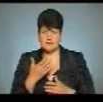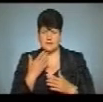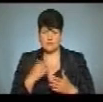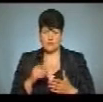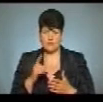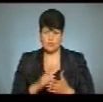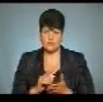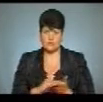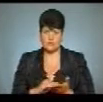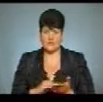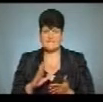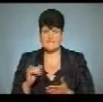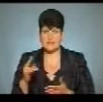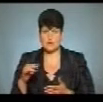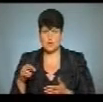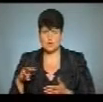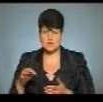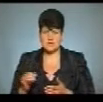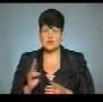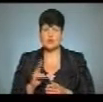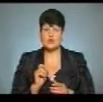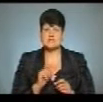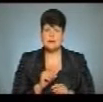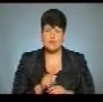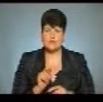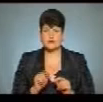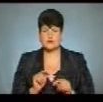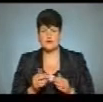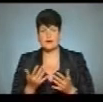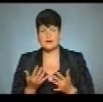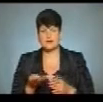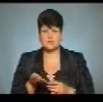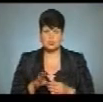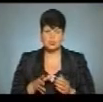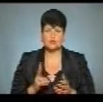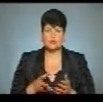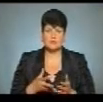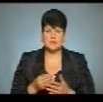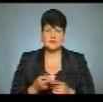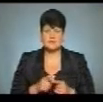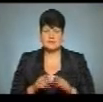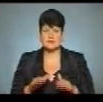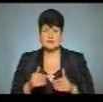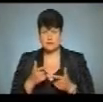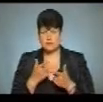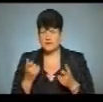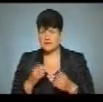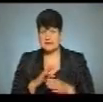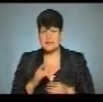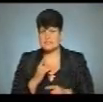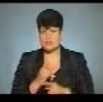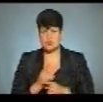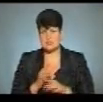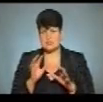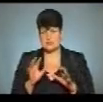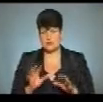відомості про вихідні дані газети, хто замовник, хто друкував, кількість примірників, хто платив. Це донесення інформації, яка не заборонена законами про